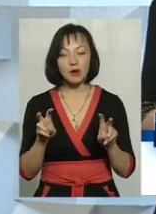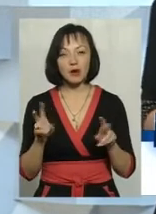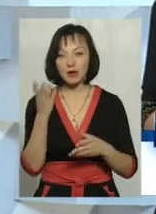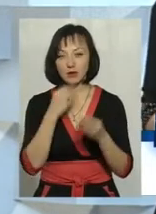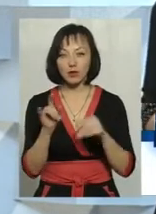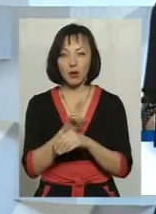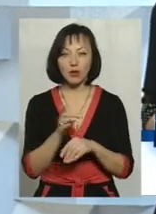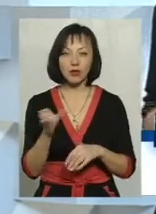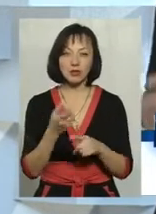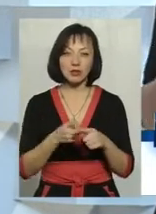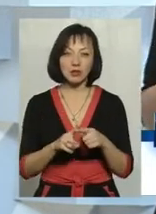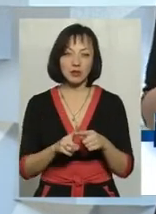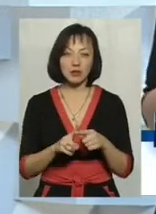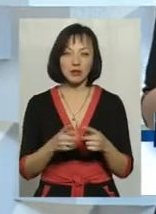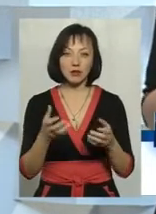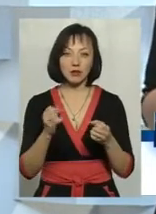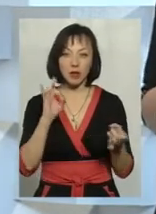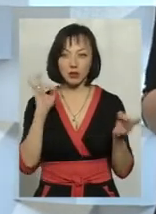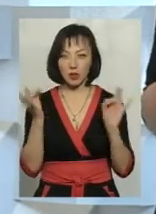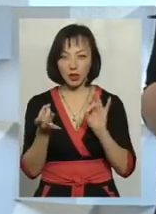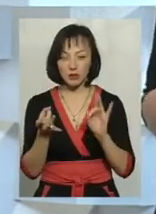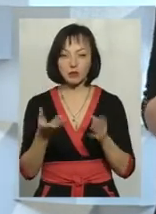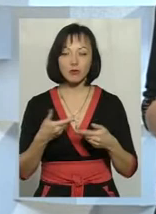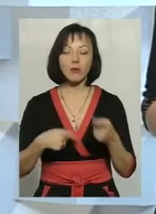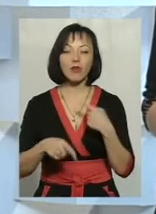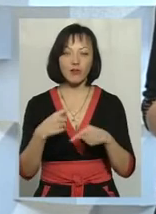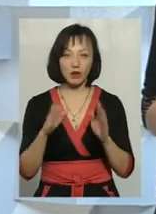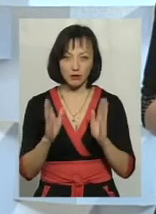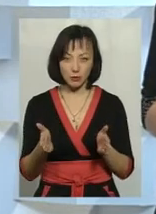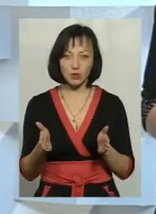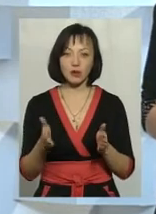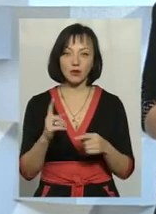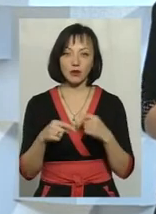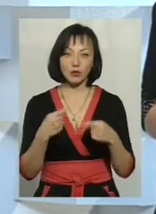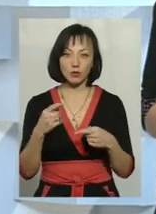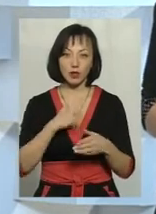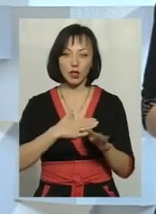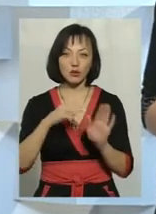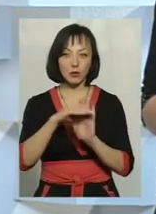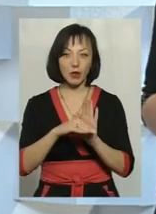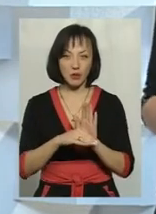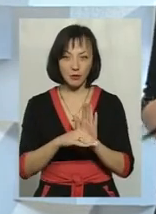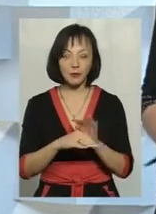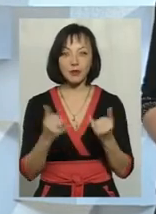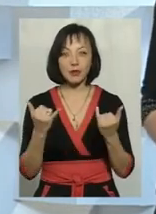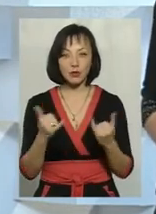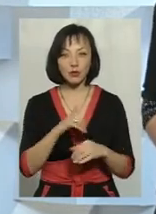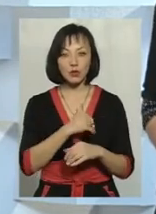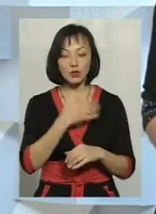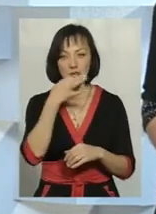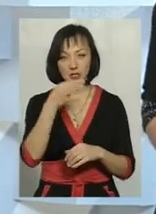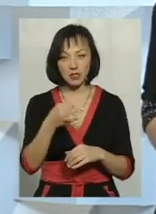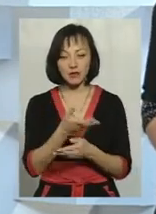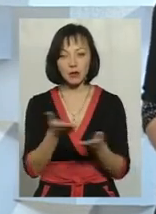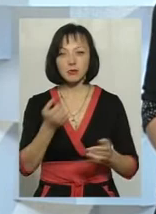сурогатного алкоголю – це тема, яка отримала резонанс. І ми до неї ще повернемося у наступних наших ефірах. Сьогодні хочеться сказати